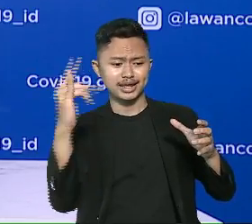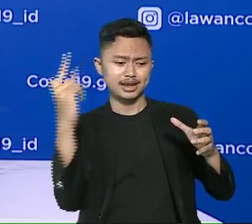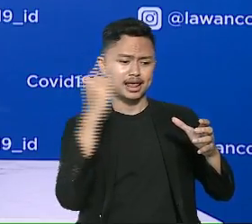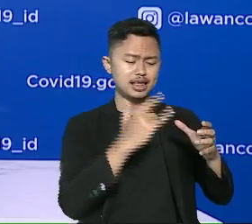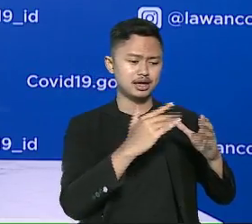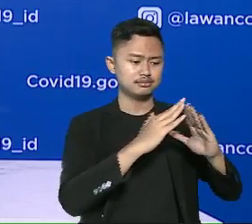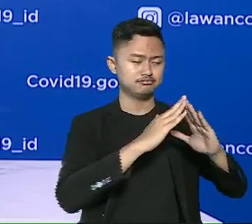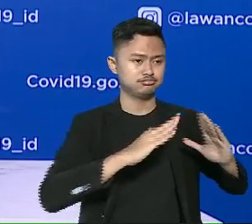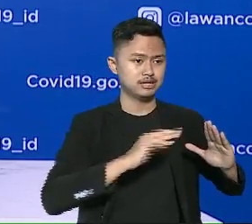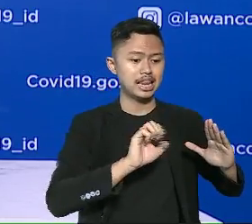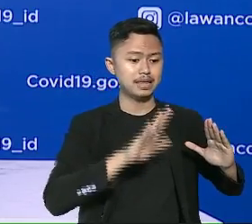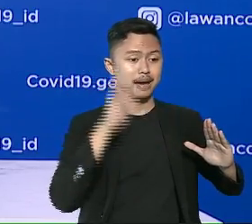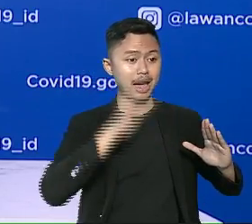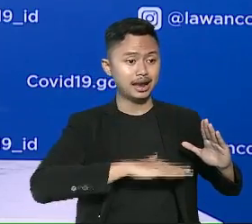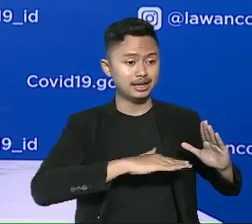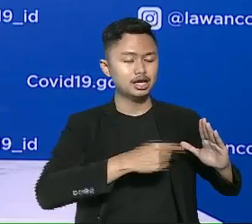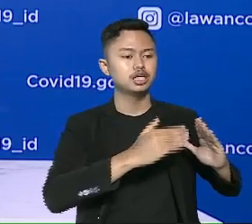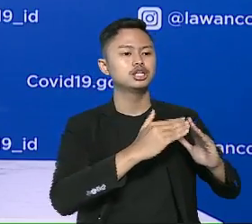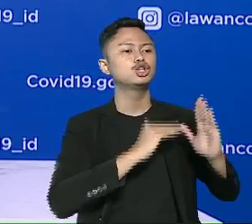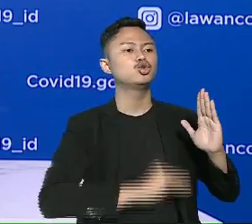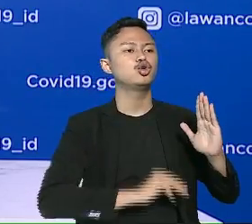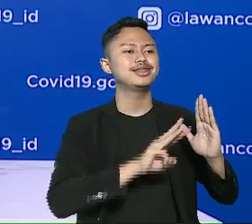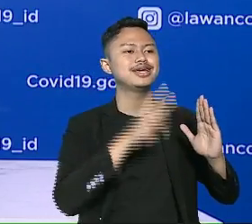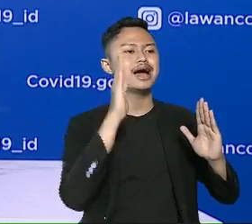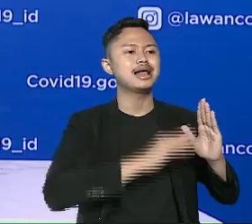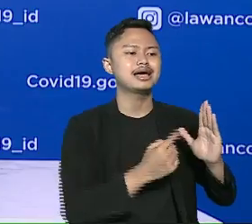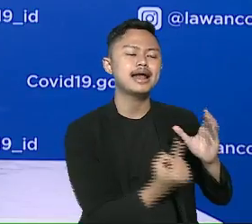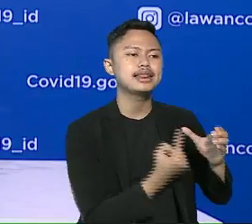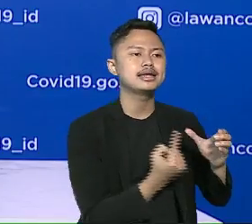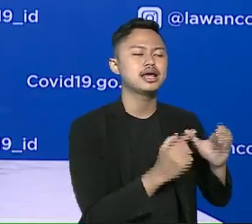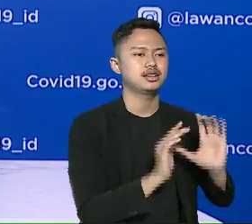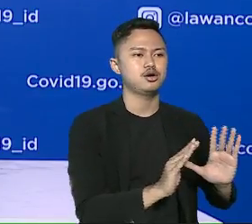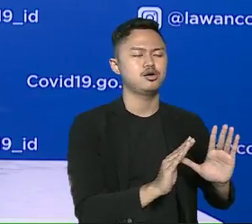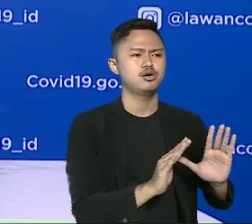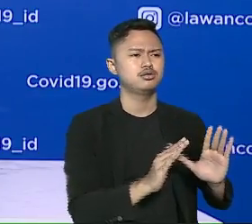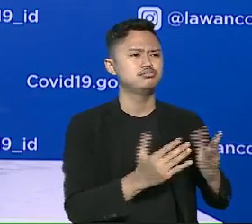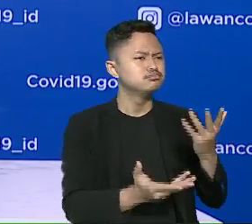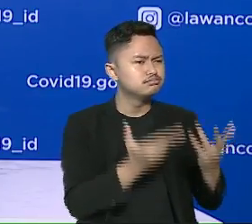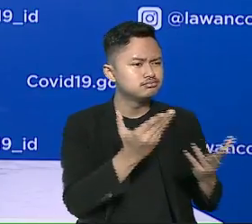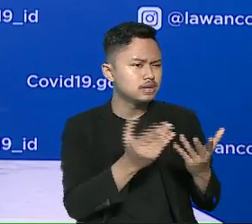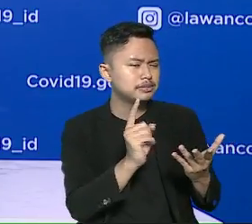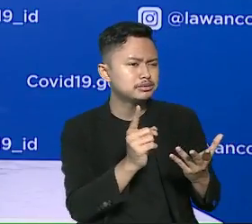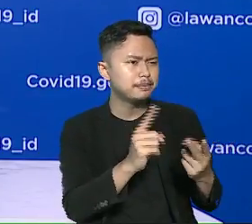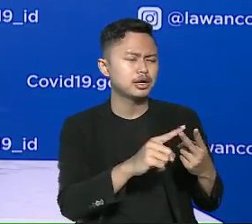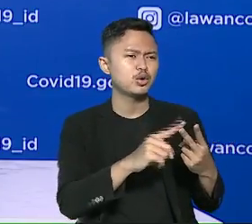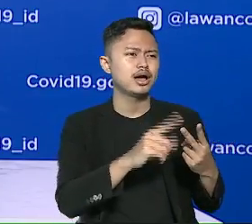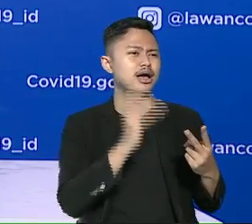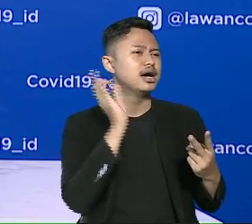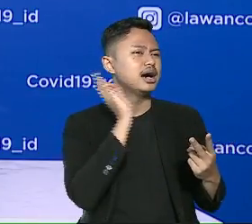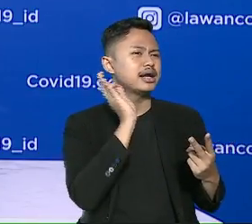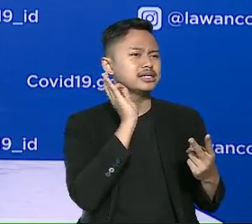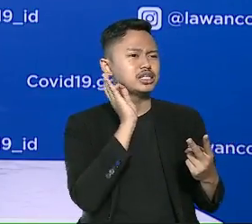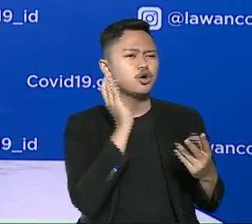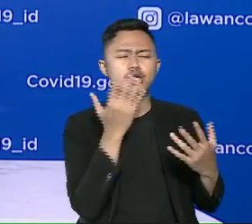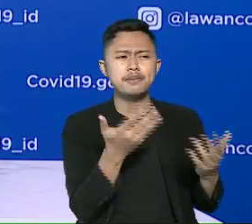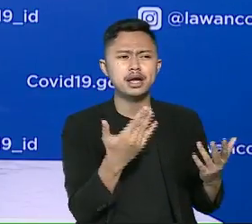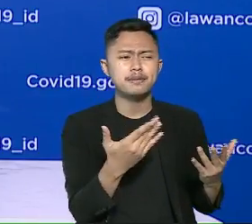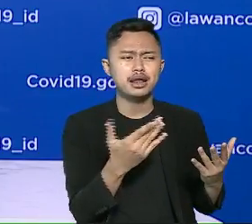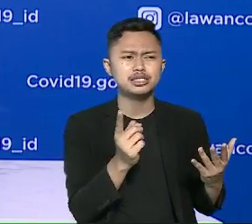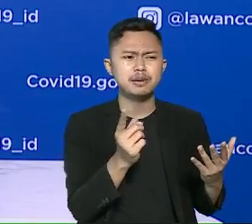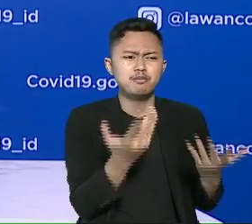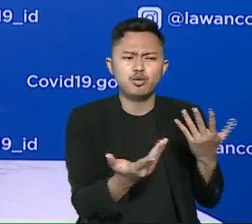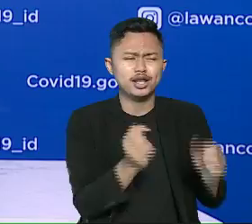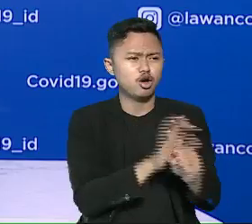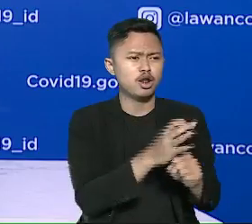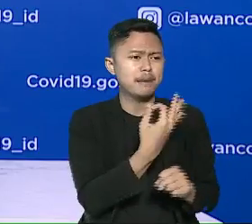dari 5 hari menjadi 3 hari. Apa pertimbangannya? Bagaimana dengan risiko masa inkubasi COVID-19 dan varian-varian